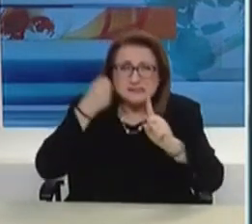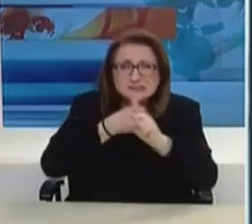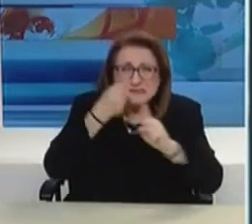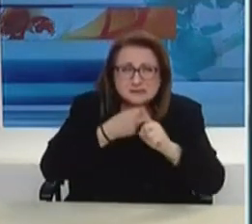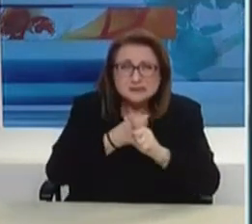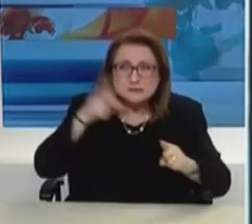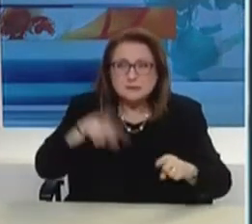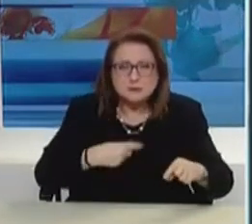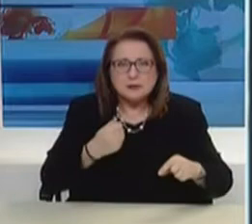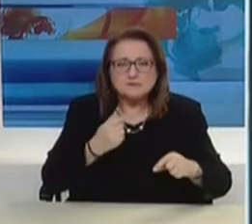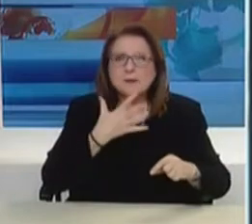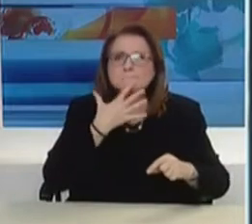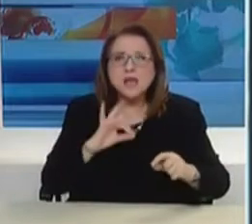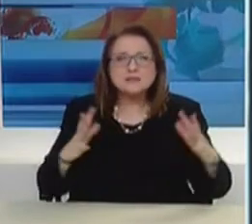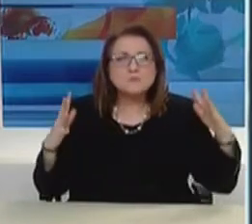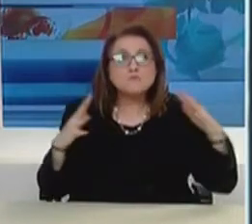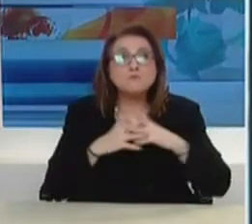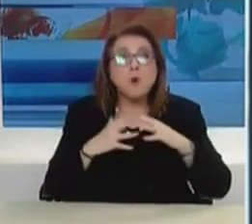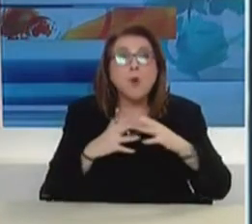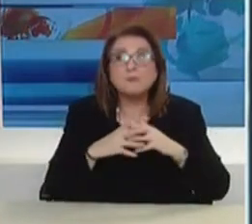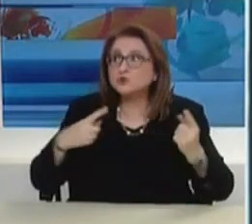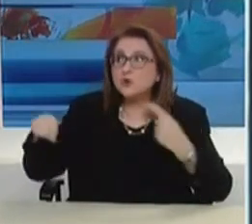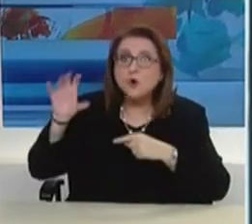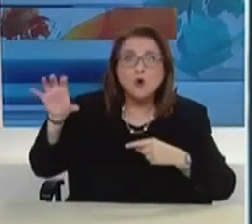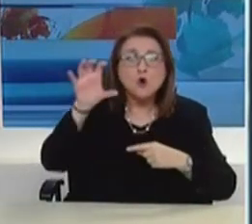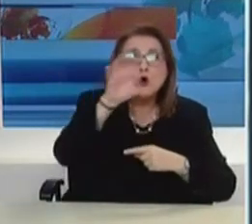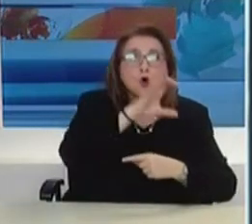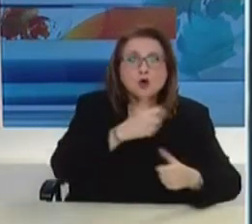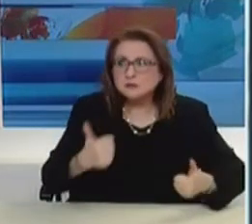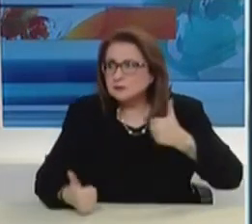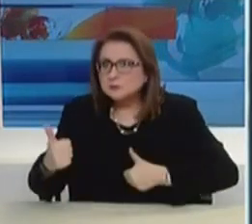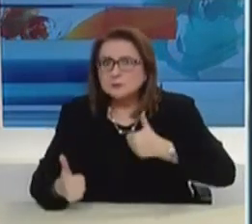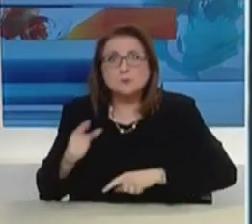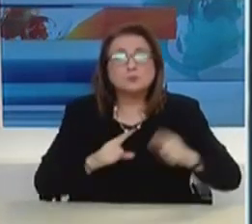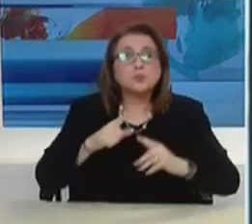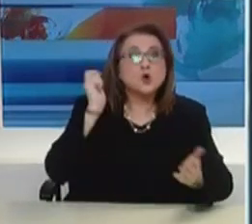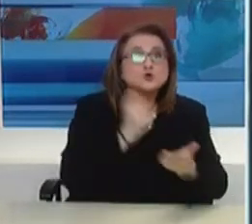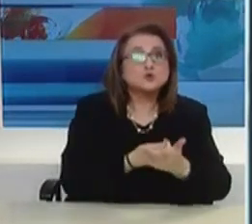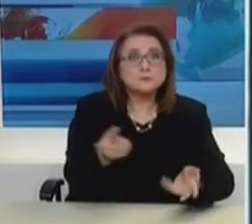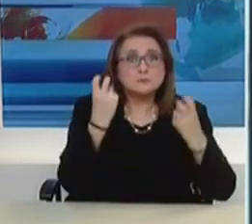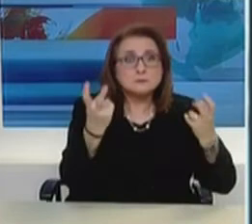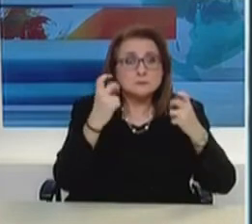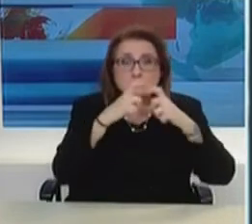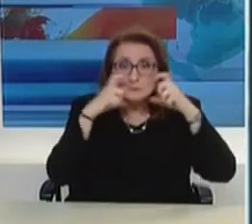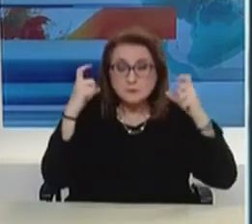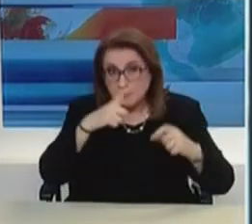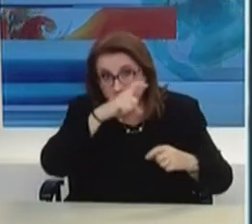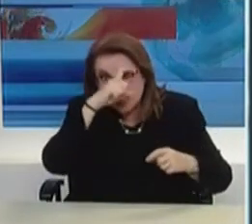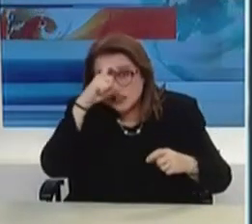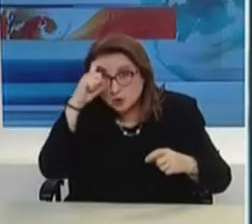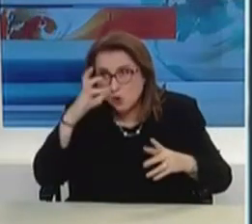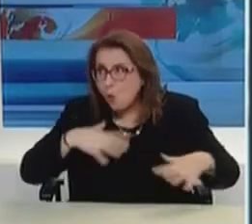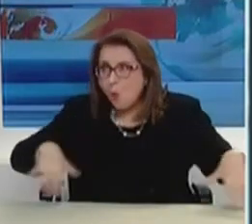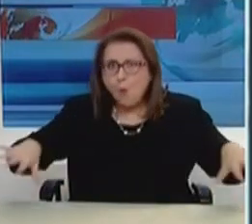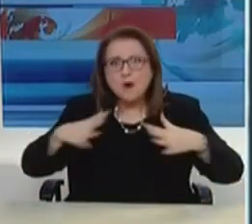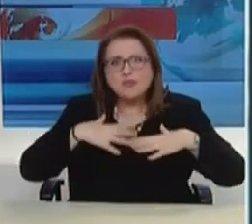αντιληπτό, μένεται πόλεμος παραγγελιών και η απόκτηση των αναγκαίων ειδών λόγω ζήτησης είναι εξαιρετικά δύσκολη. Επίσης,